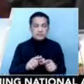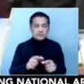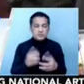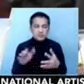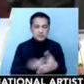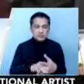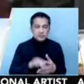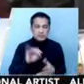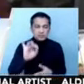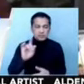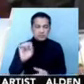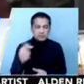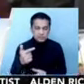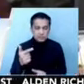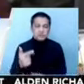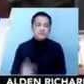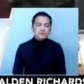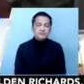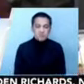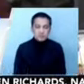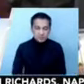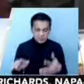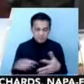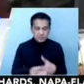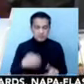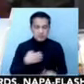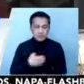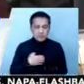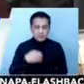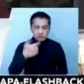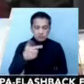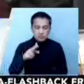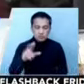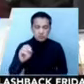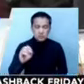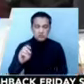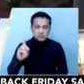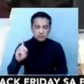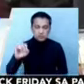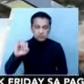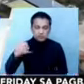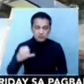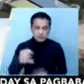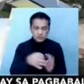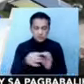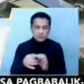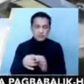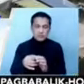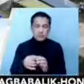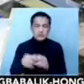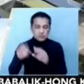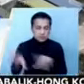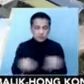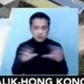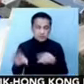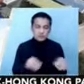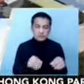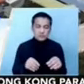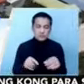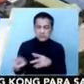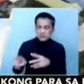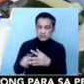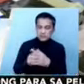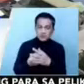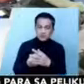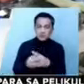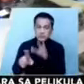Government. May nakasamparing reklamo laban kay Guo sa DOJ kaugnay sa human trafficking na nag-ugat sa niraid na Pogo Hub